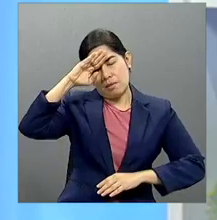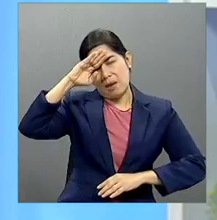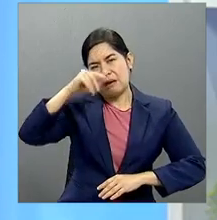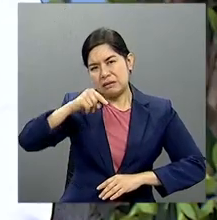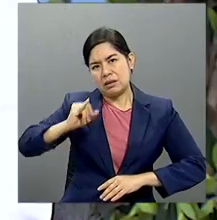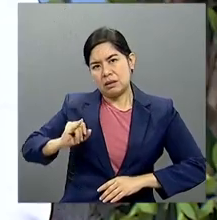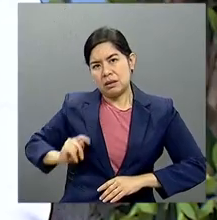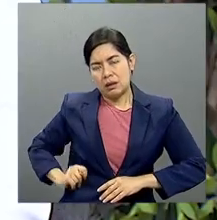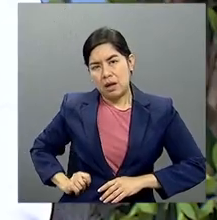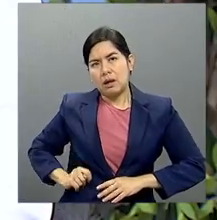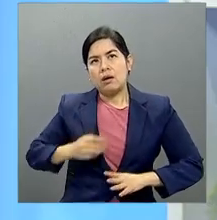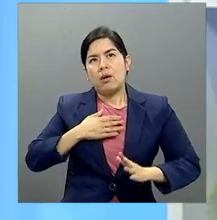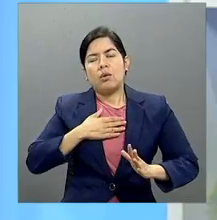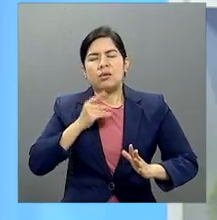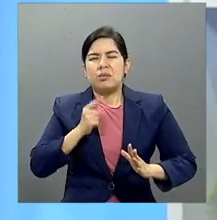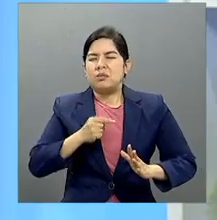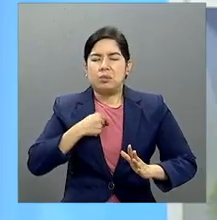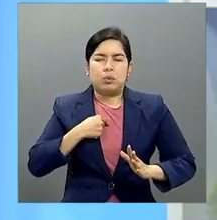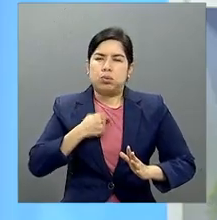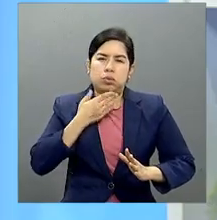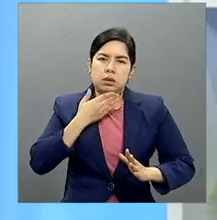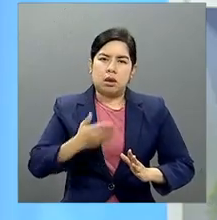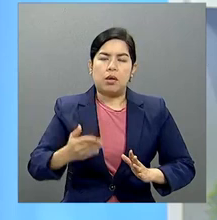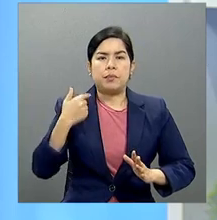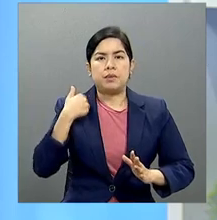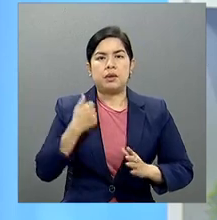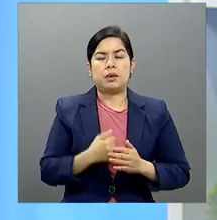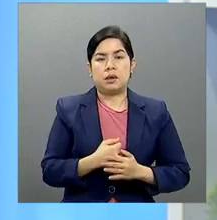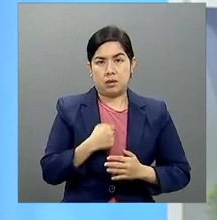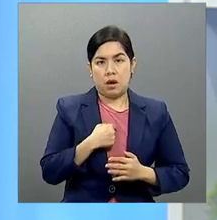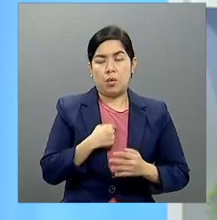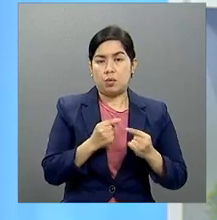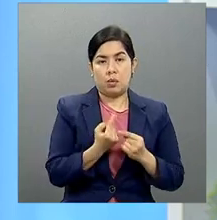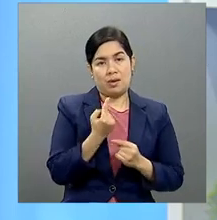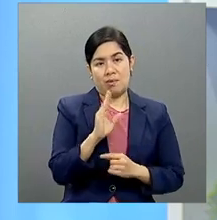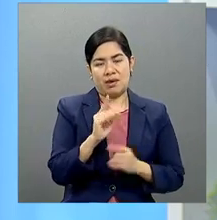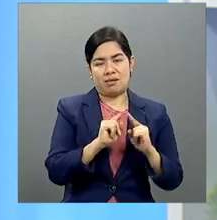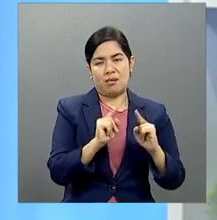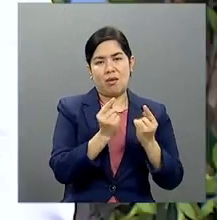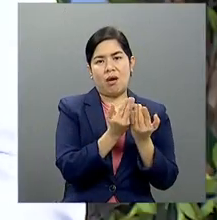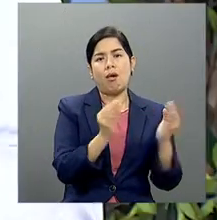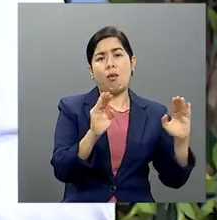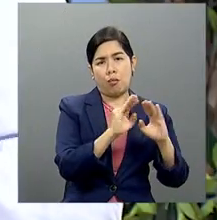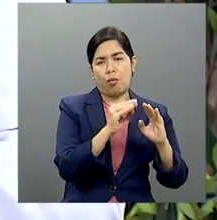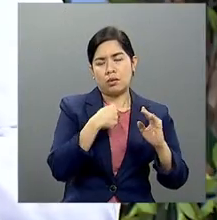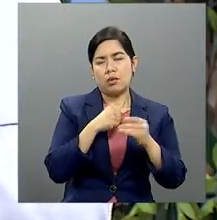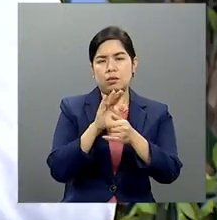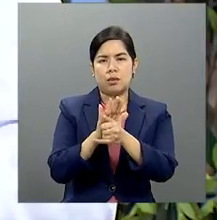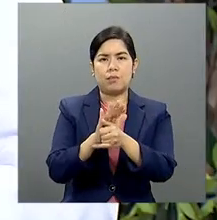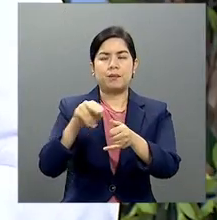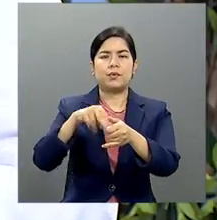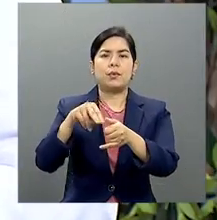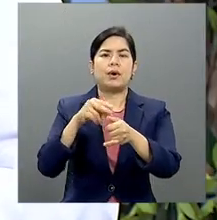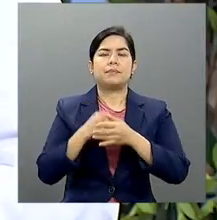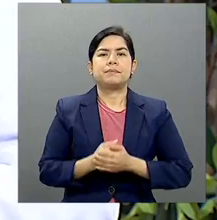มันไปตลอดทั้งชีวิตและไม่ใช่แค่ตัวคุณแต่เป็นคนรอบข้างที่อยู่เคียงข้างแล้วก็ดูแลตัวเขาด้วย ครับคำแนะนำเนี่ยแบ่ง